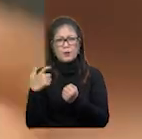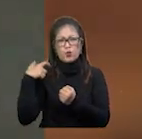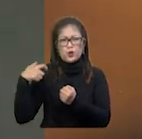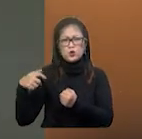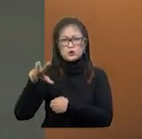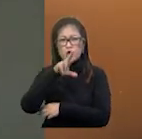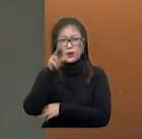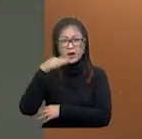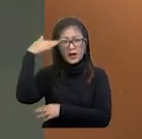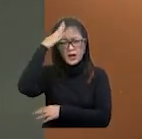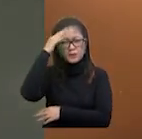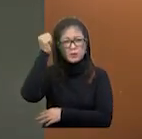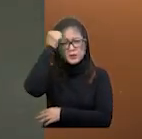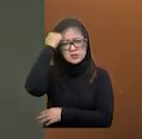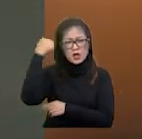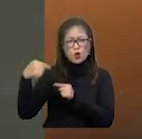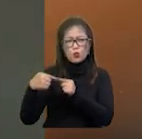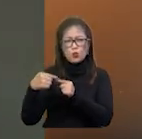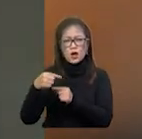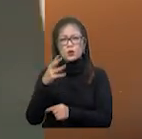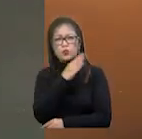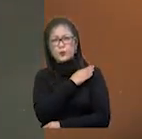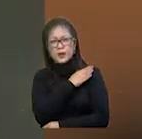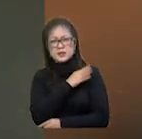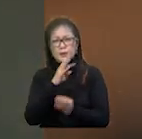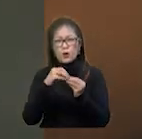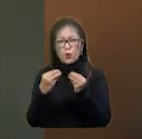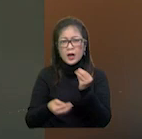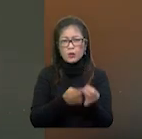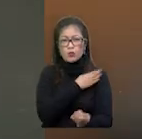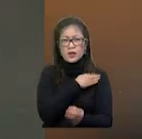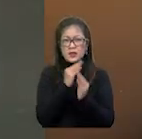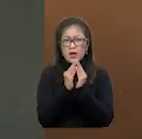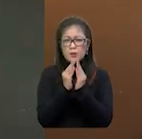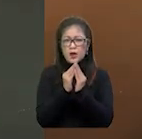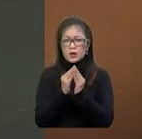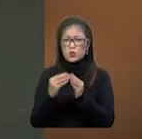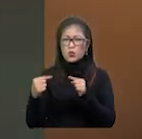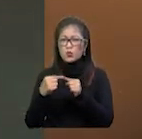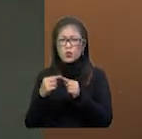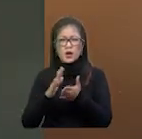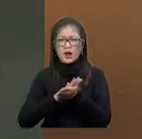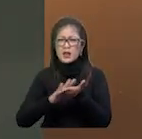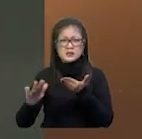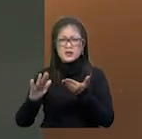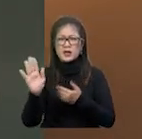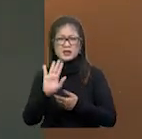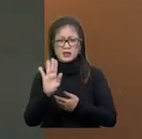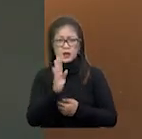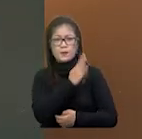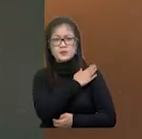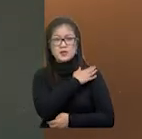Ridwan Kamil menyesalkan hubungan Bupati dan Wakil Bupati Indramayu berjalan tidak harmonis. Seharusnya sebagai pejabat daerah, mereka